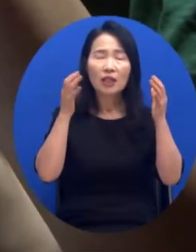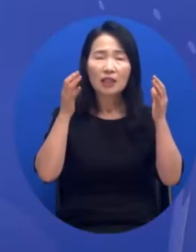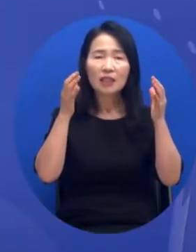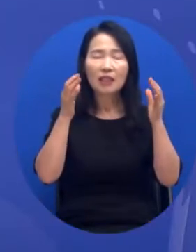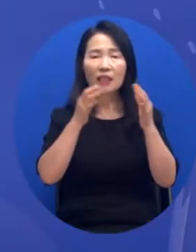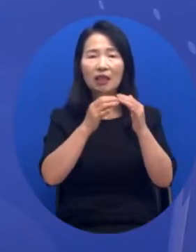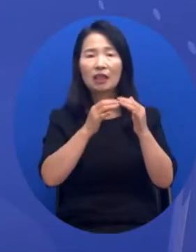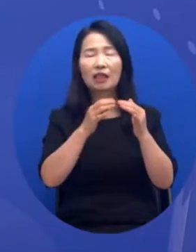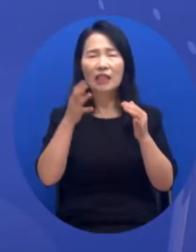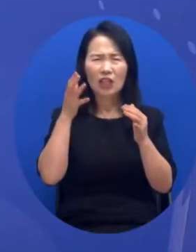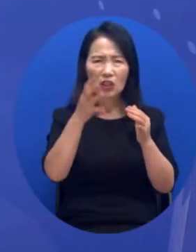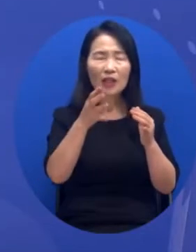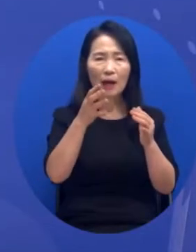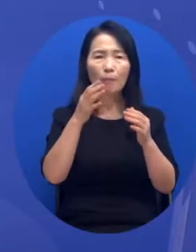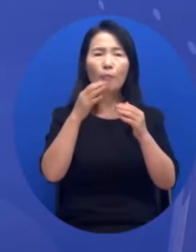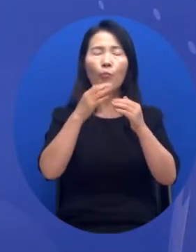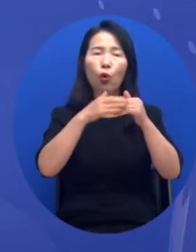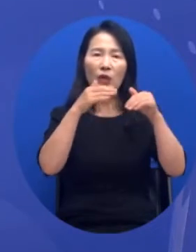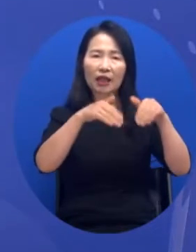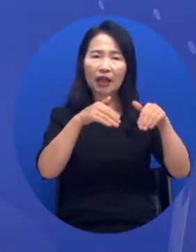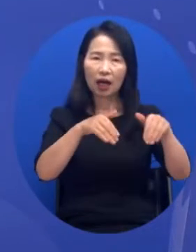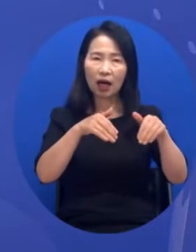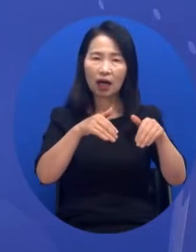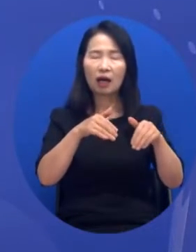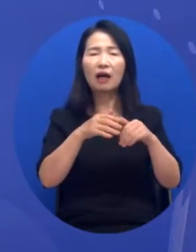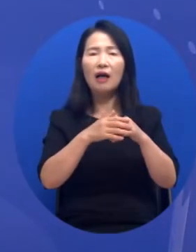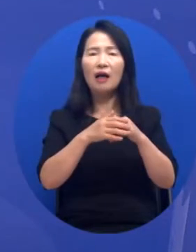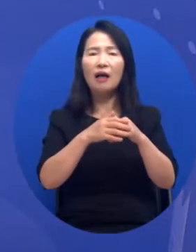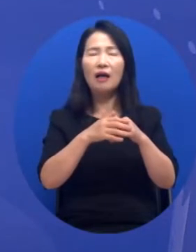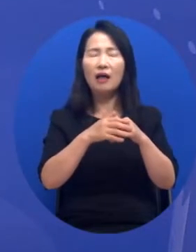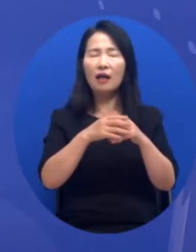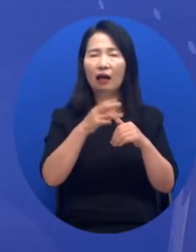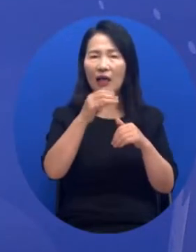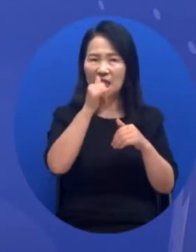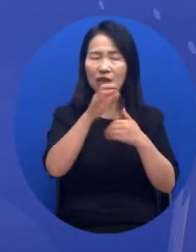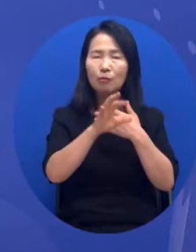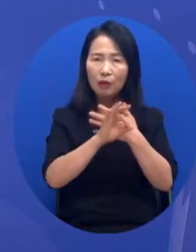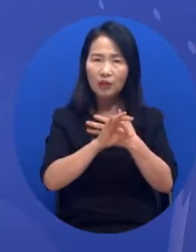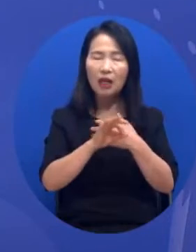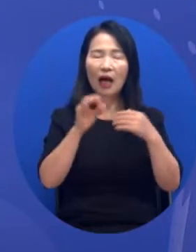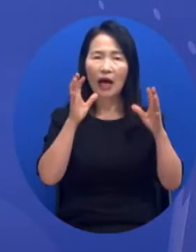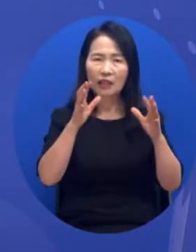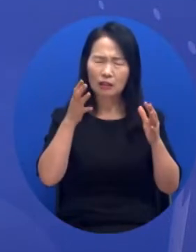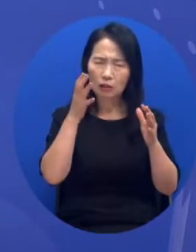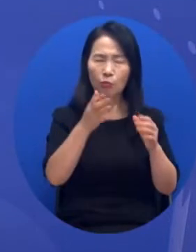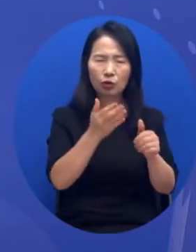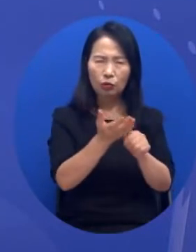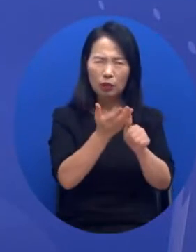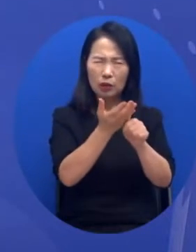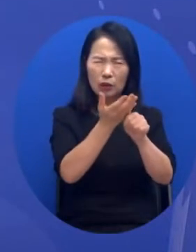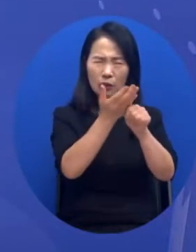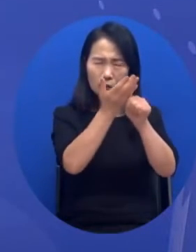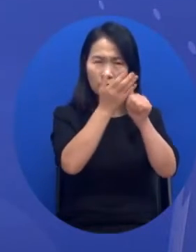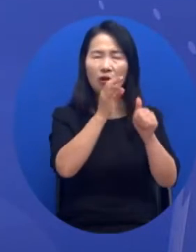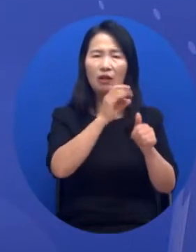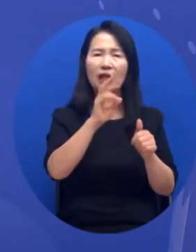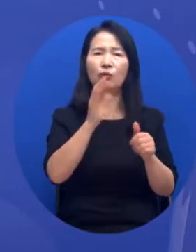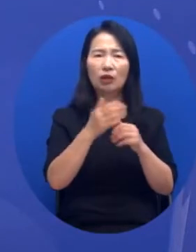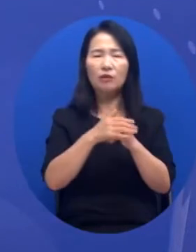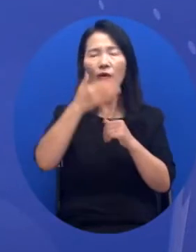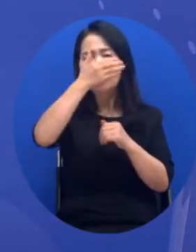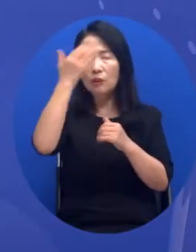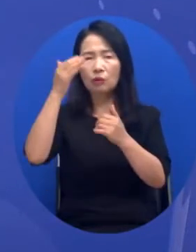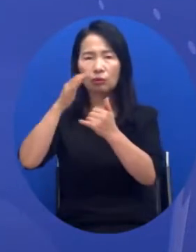어린이들도 전담하는 목회자를 세워줘서 그 어린아이들을 키워내야 되고 청소년부도 전담해서